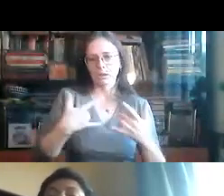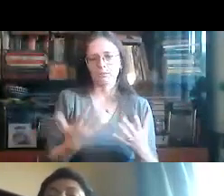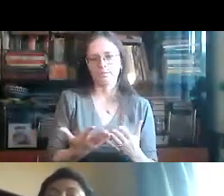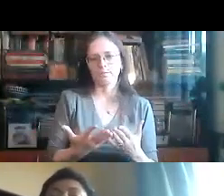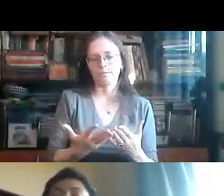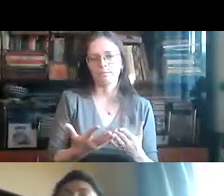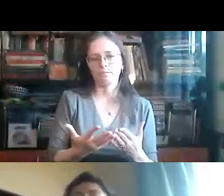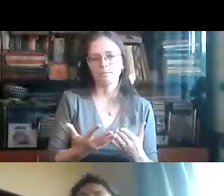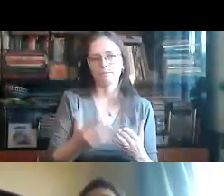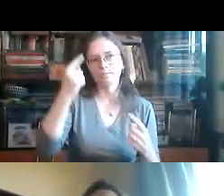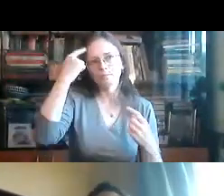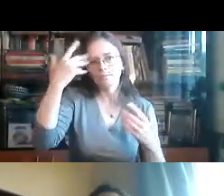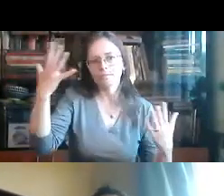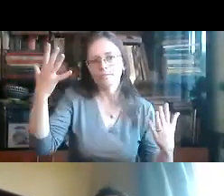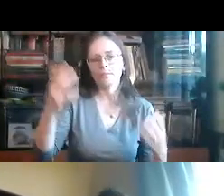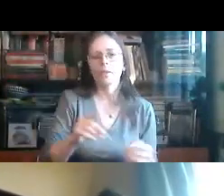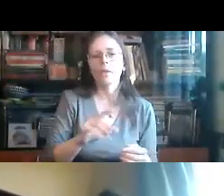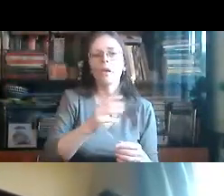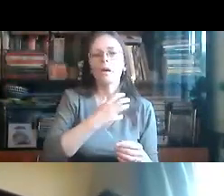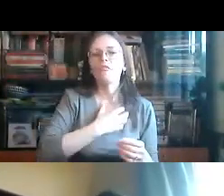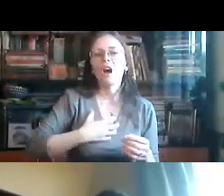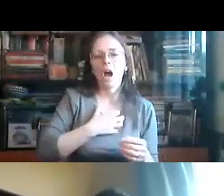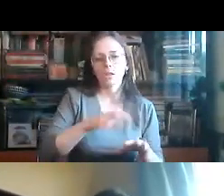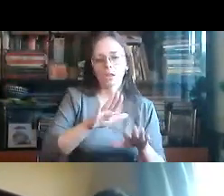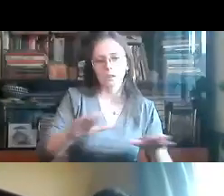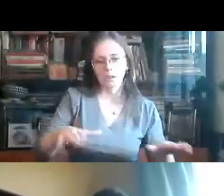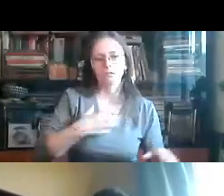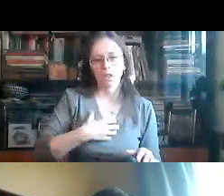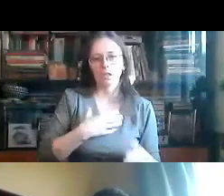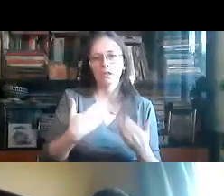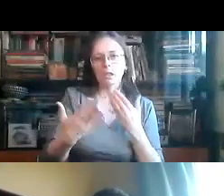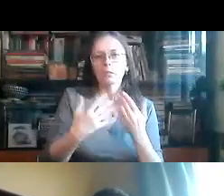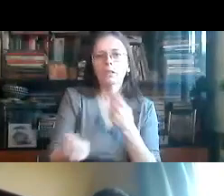вот эта обратная связь, которую они получают от зрителей.